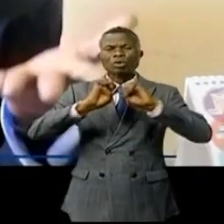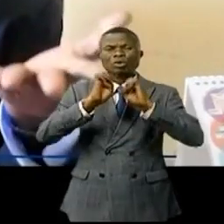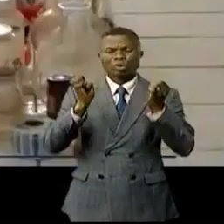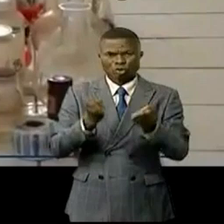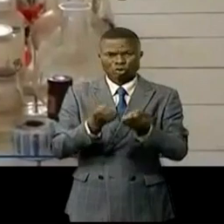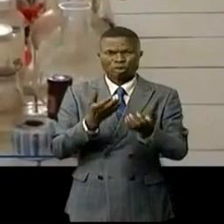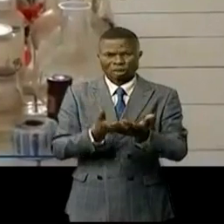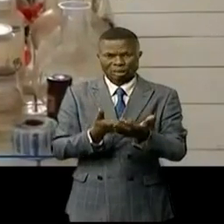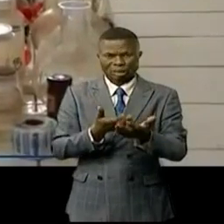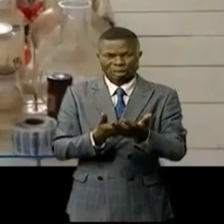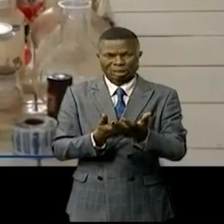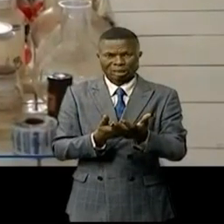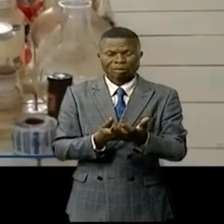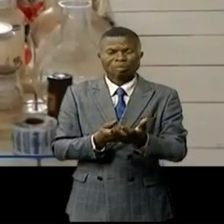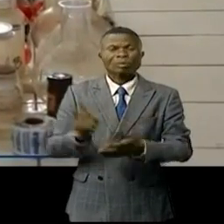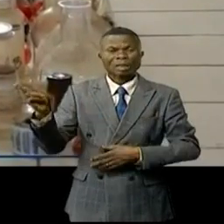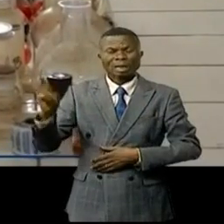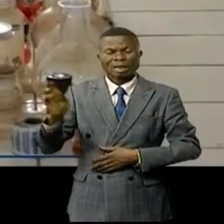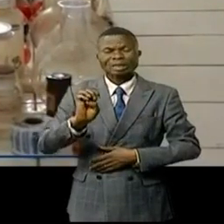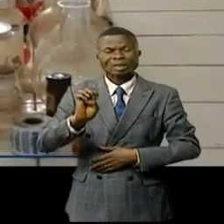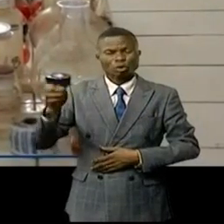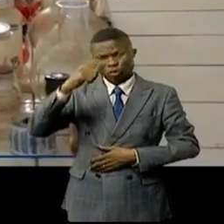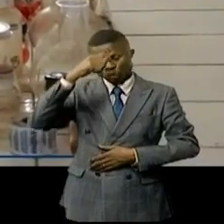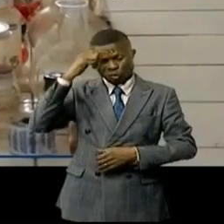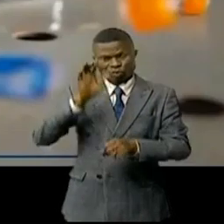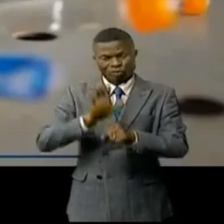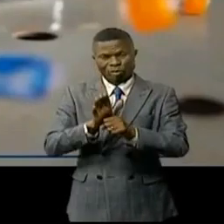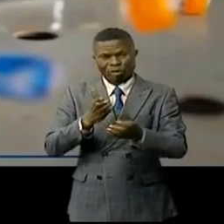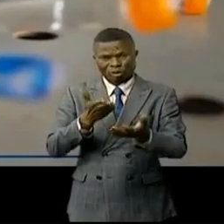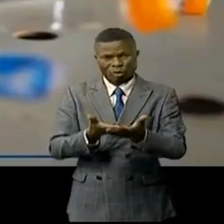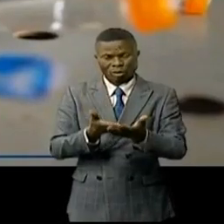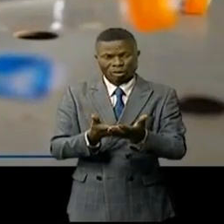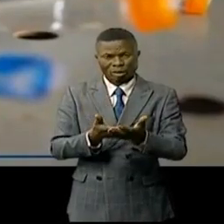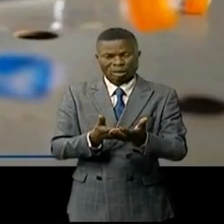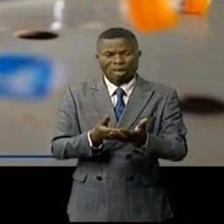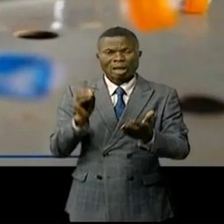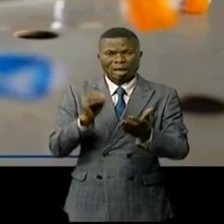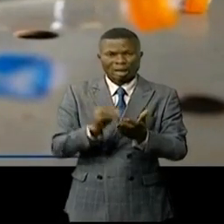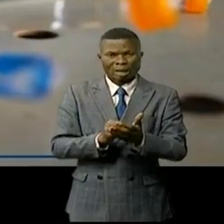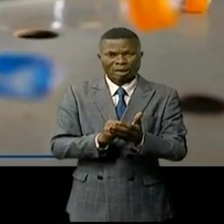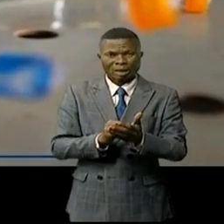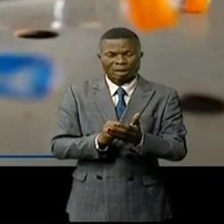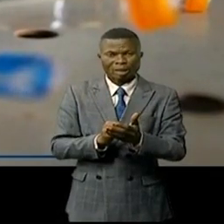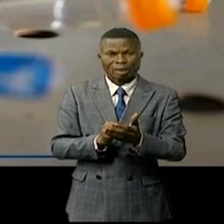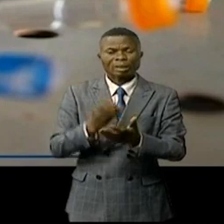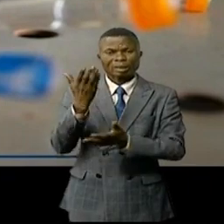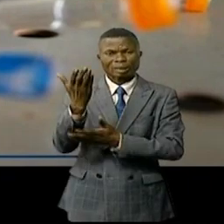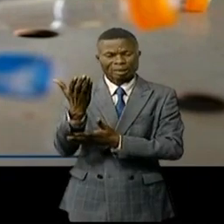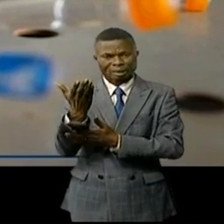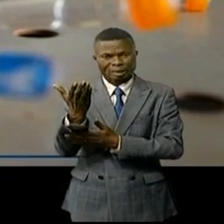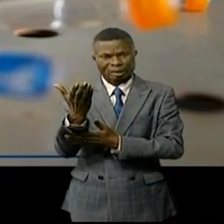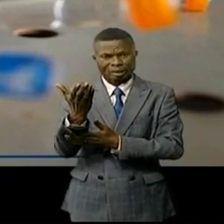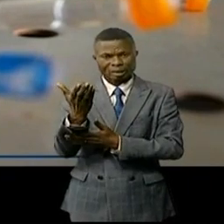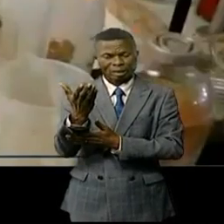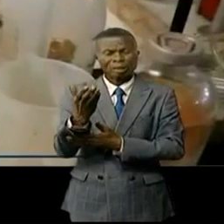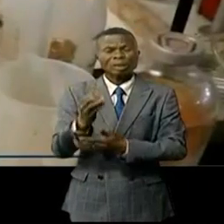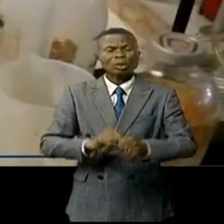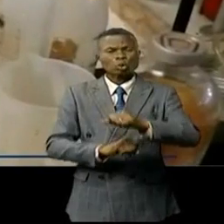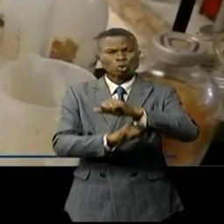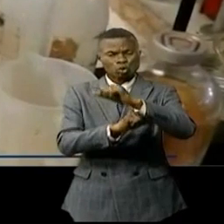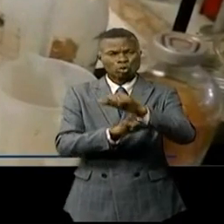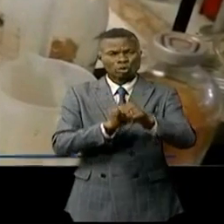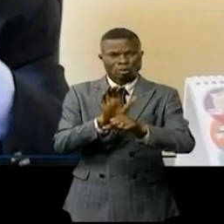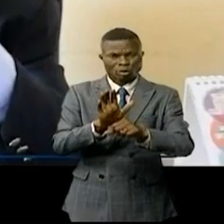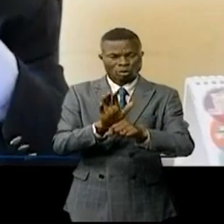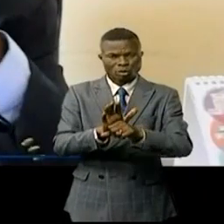de l'industrie du Kasaï oriental. Et là, j'ai réitéré encore ma demande de son soutien,